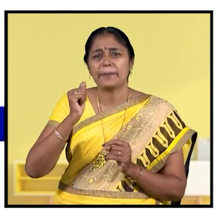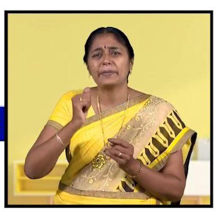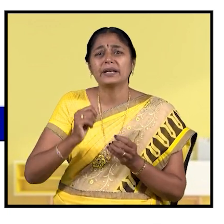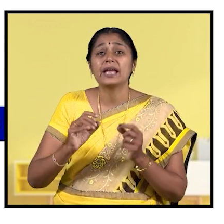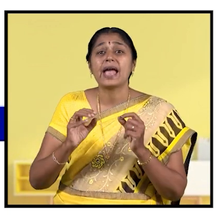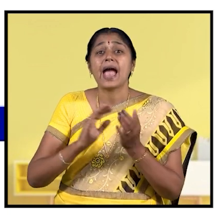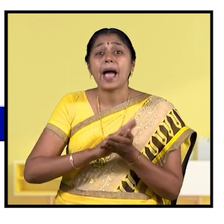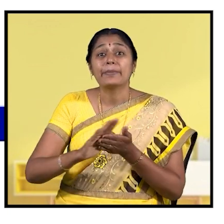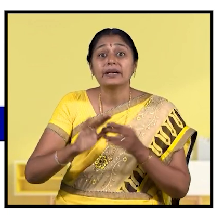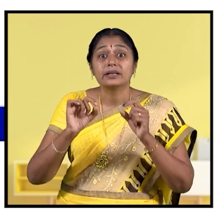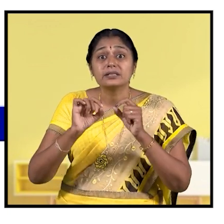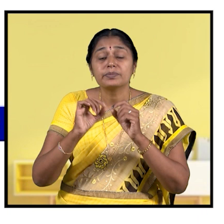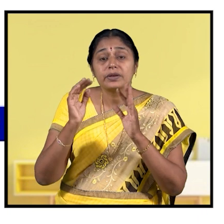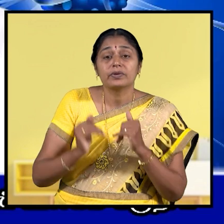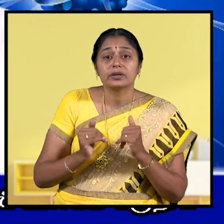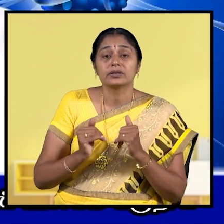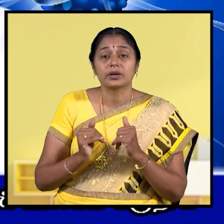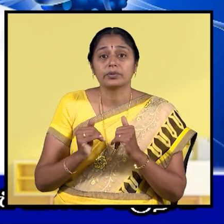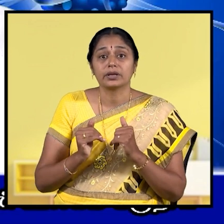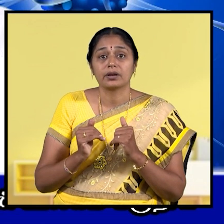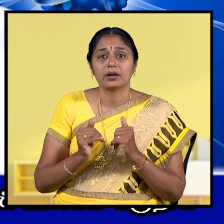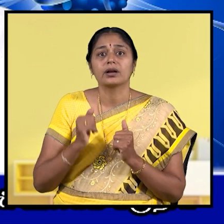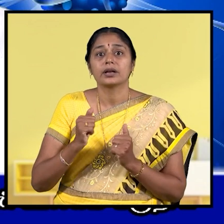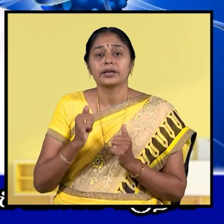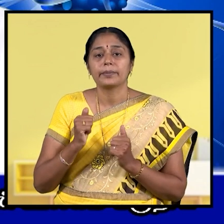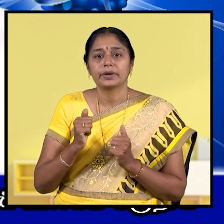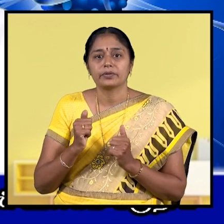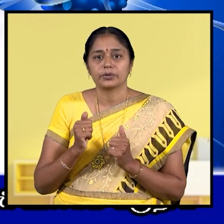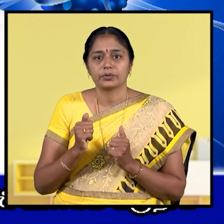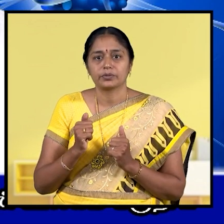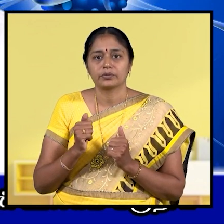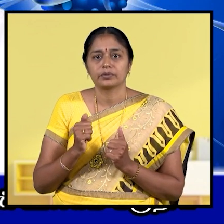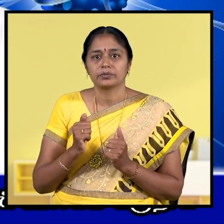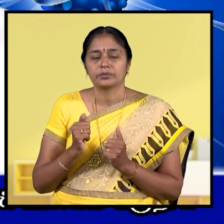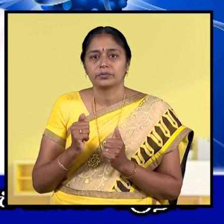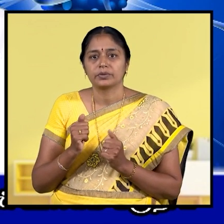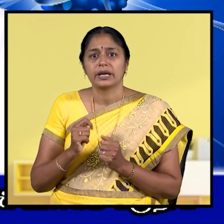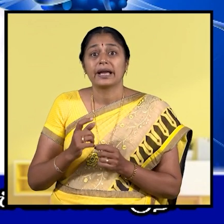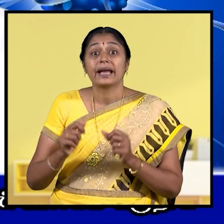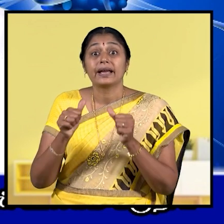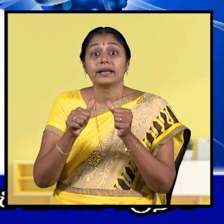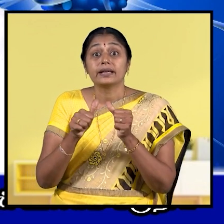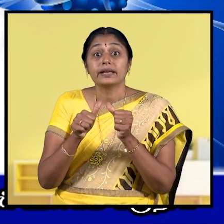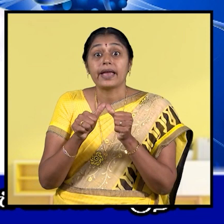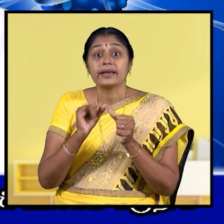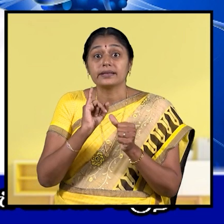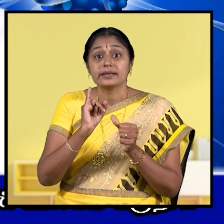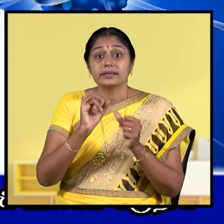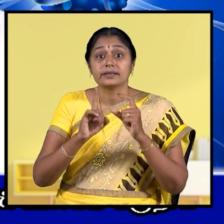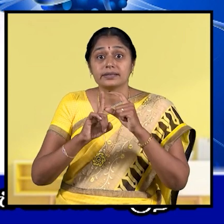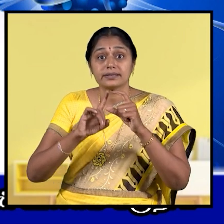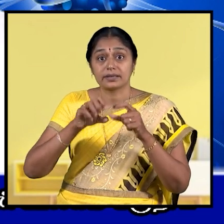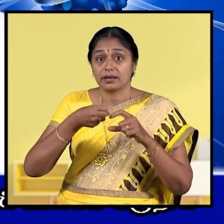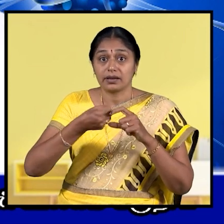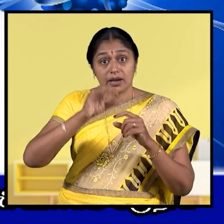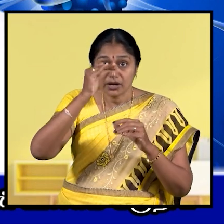அப்படின்னு பார்த்தாக்க நம்மளே நினைப்போம் மஞ்சக்காமலை இந்த மாதிரிலாம் உண்டாகலாமான்னு. கண்டிப்பாக இந்த ஹெப்படைட்டிஸ் பி நோய் எப்படி உண்டாகுனாக்க, எய்ட்ஸுக்கு என்னென்னலாம் சொன்னமோ அது எல்லாமே இந்த